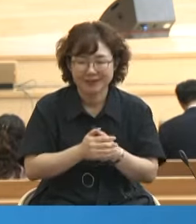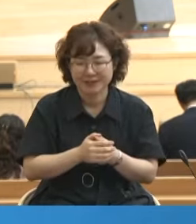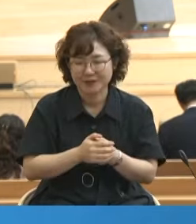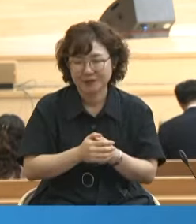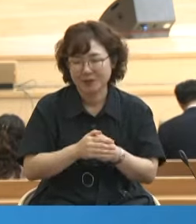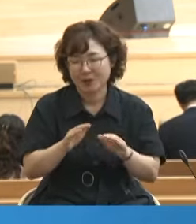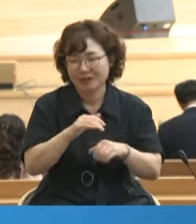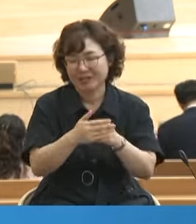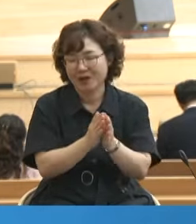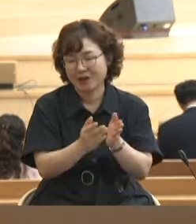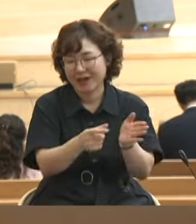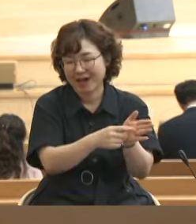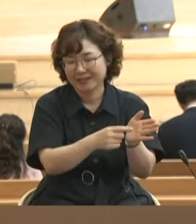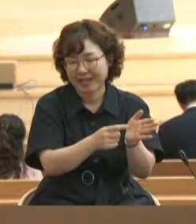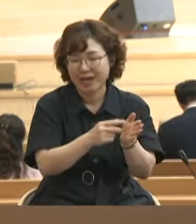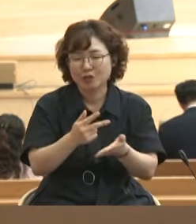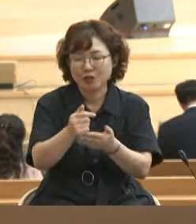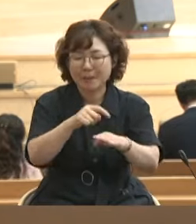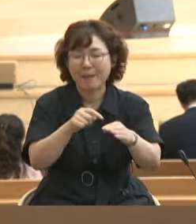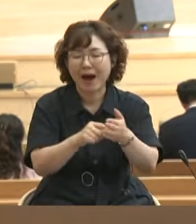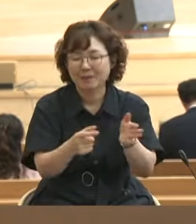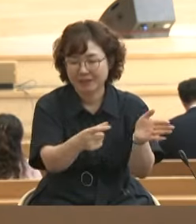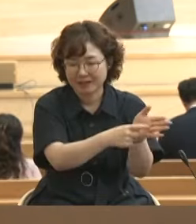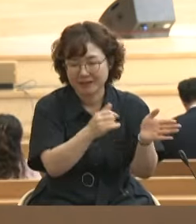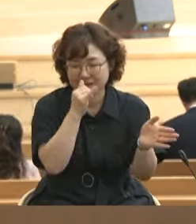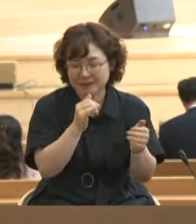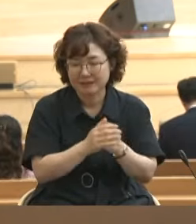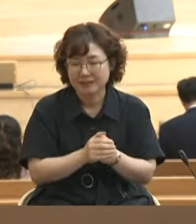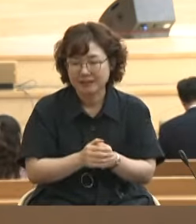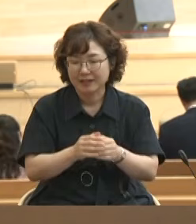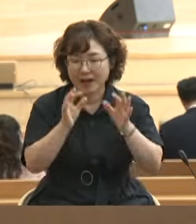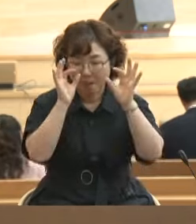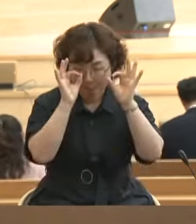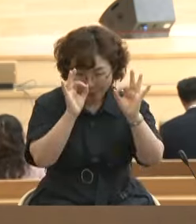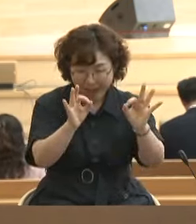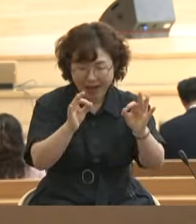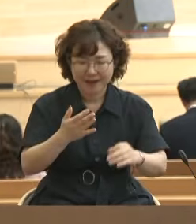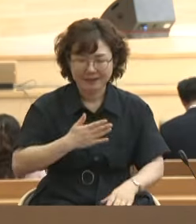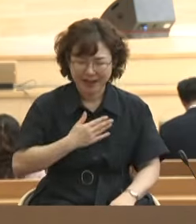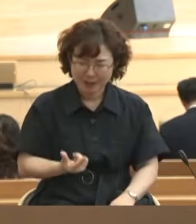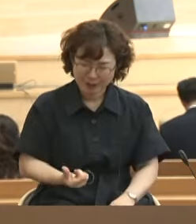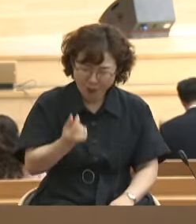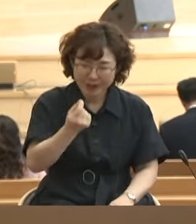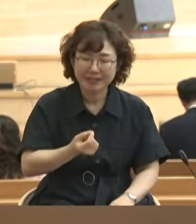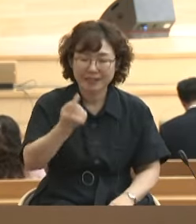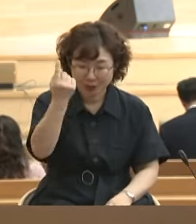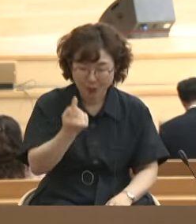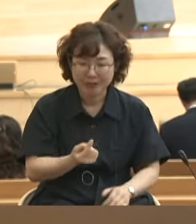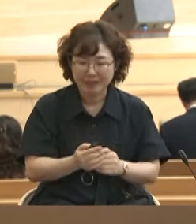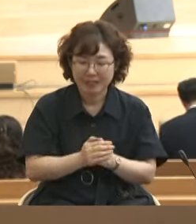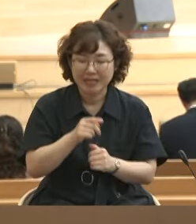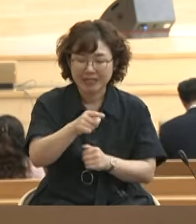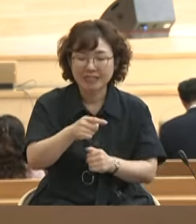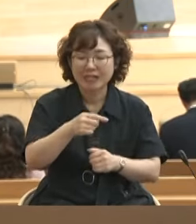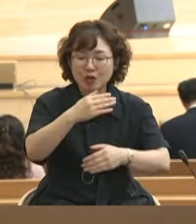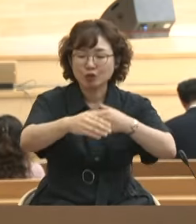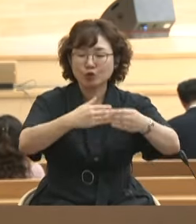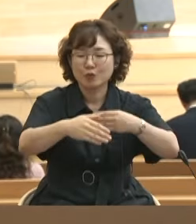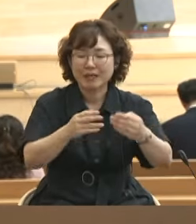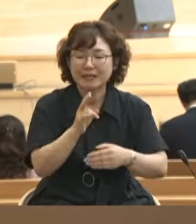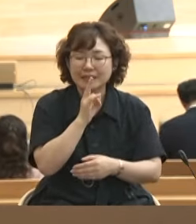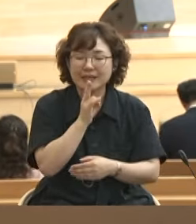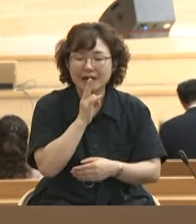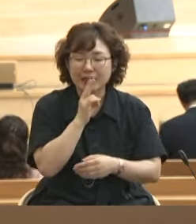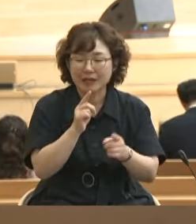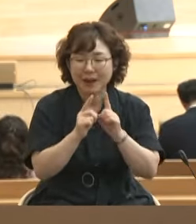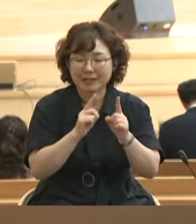쏟아져 있어요. 여러분 7절에 뭐라고 말합니까? 읽어볼까요? 시작. 보라 내가 속히 오리니 이 두루마리의